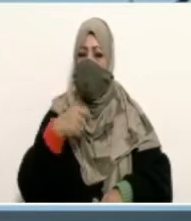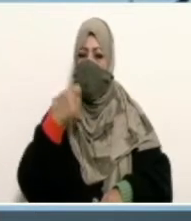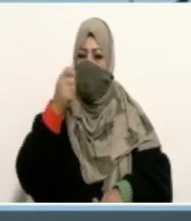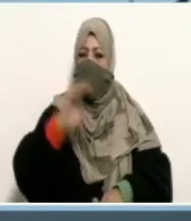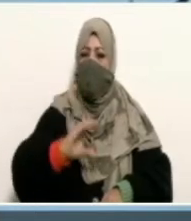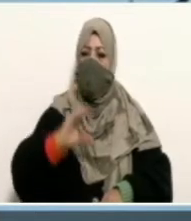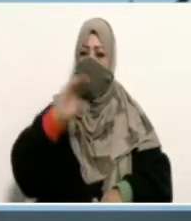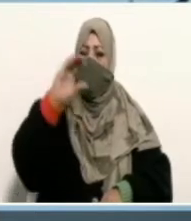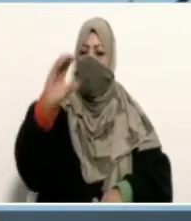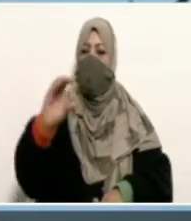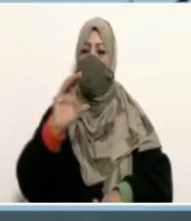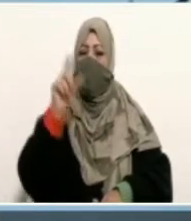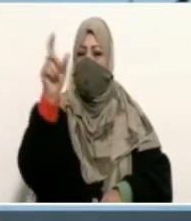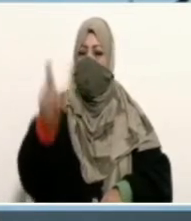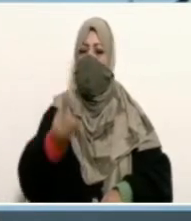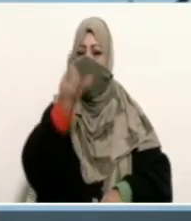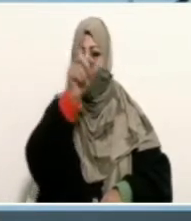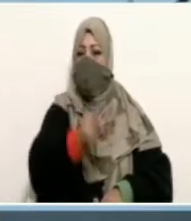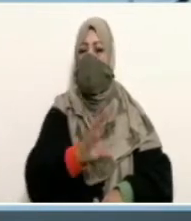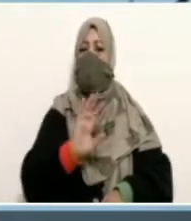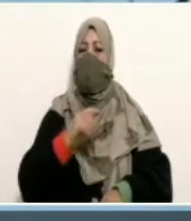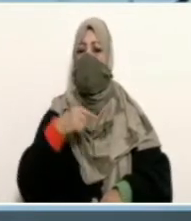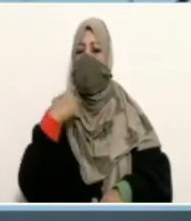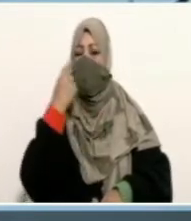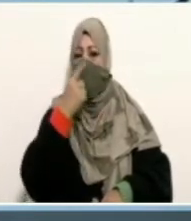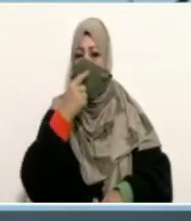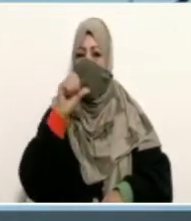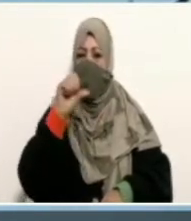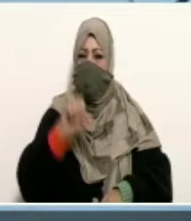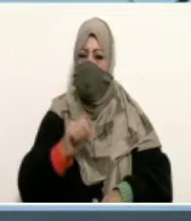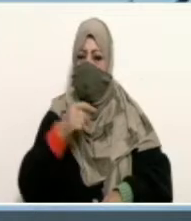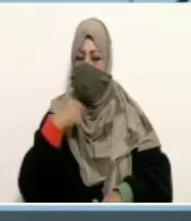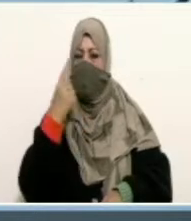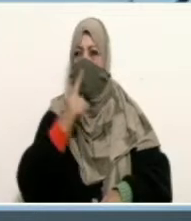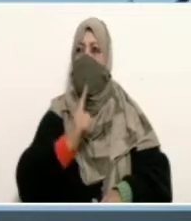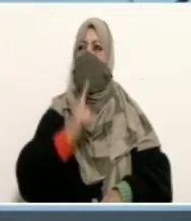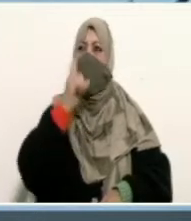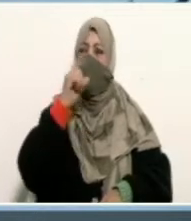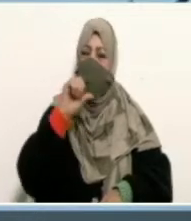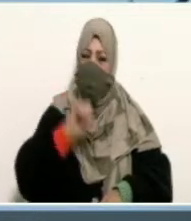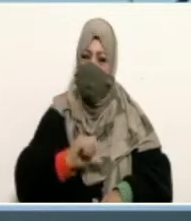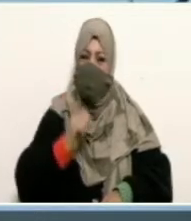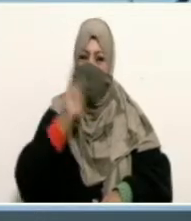كفارات عن أيمان موزع عليك وعلى أفراد الأسرة، لكل